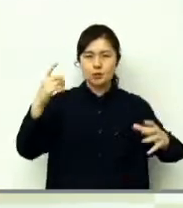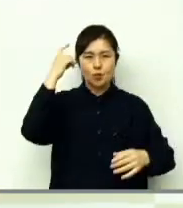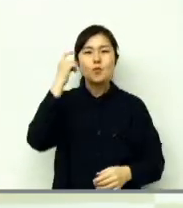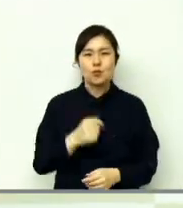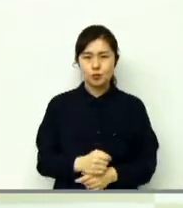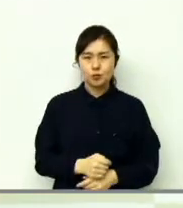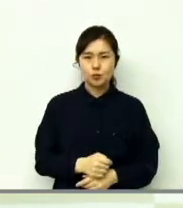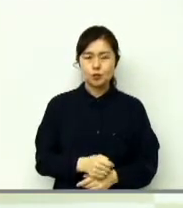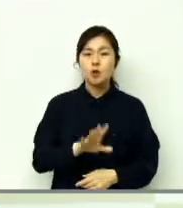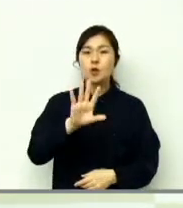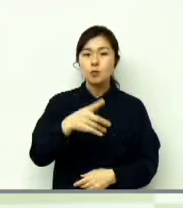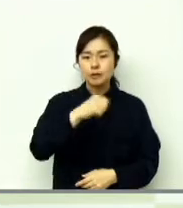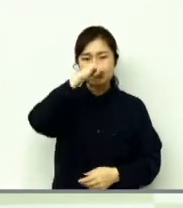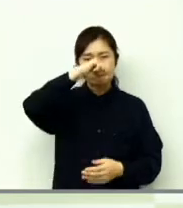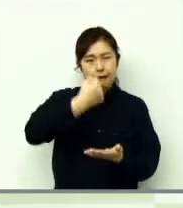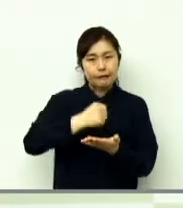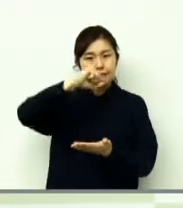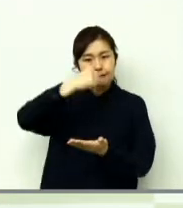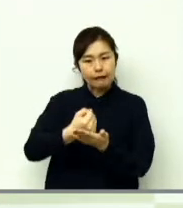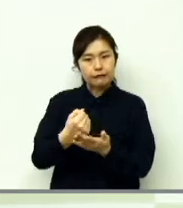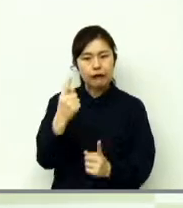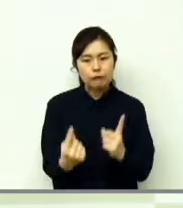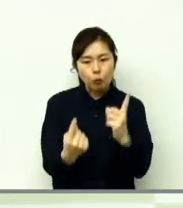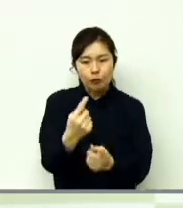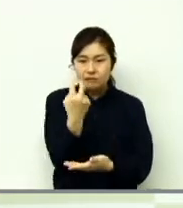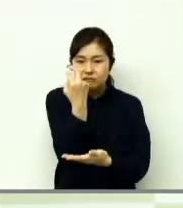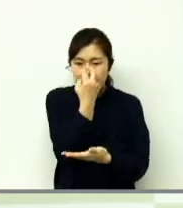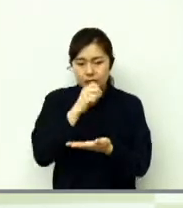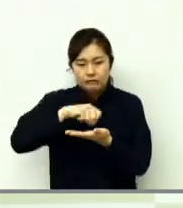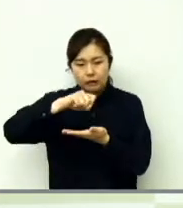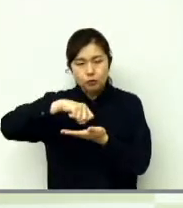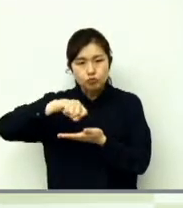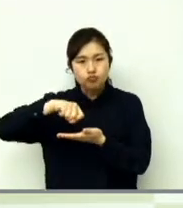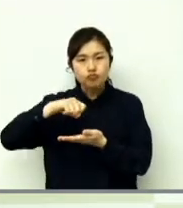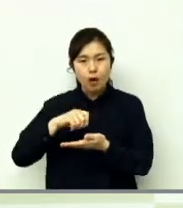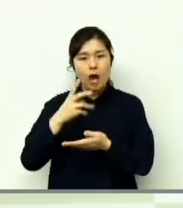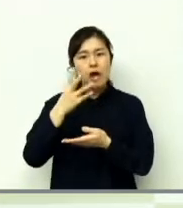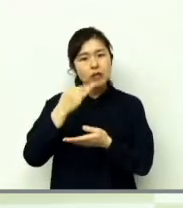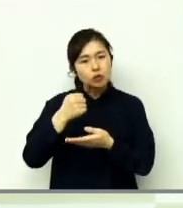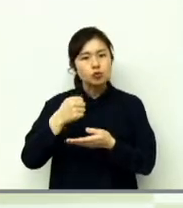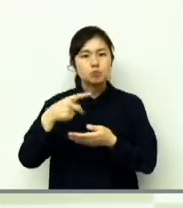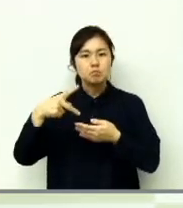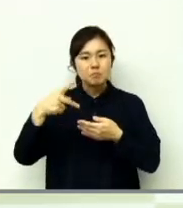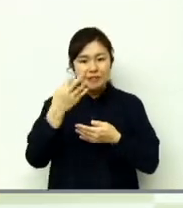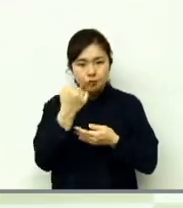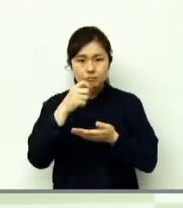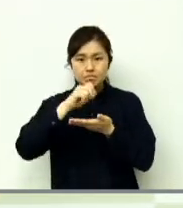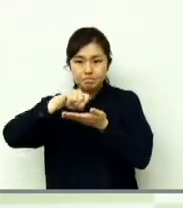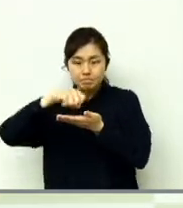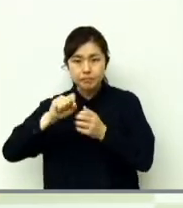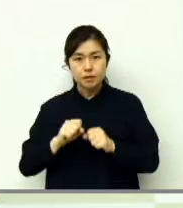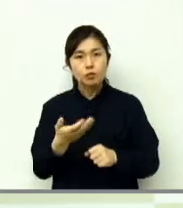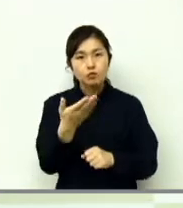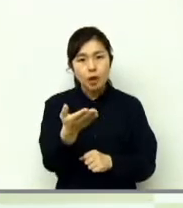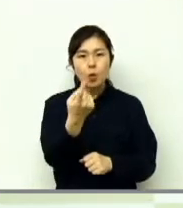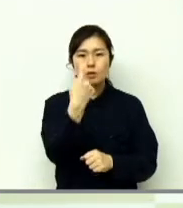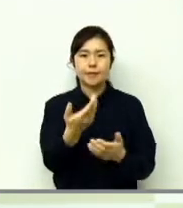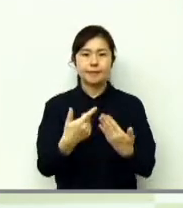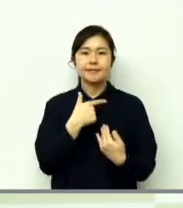度についてのチェックは、 はい、 どういったタイミングで、はい、されていくんでしょうか。 はい、そうです